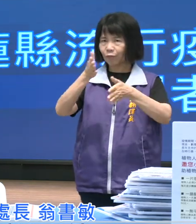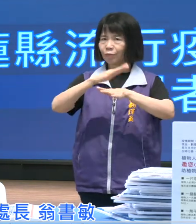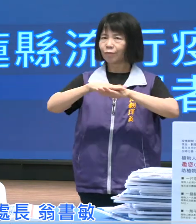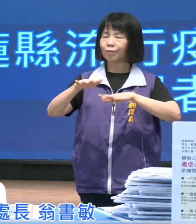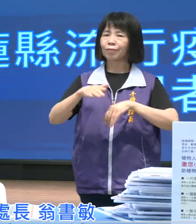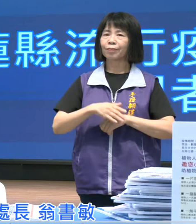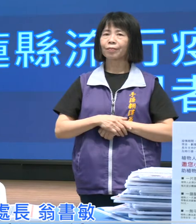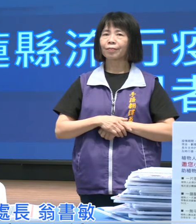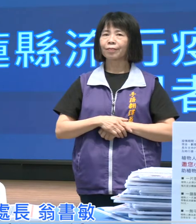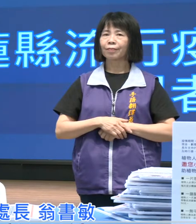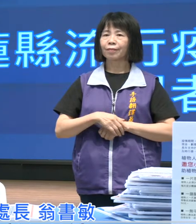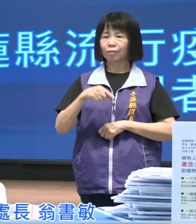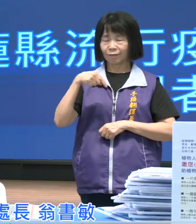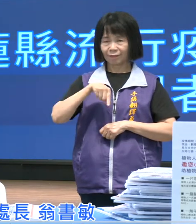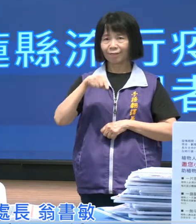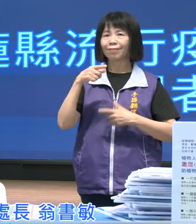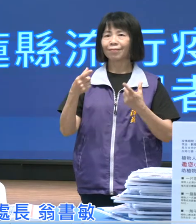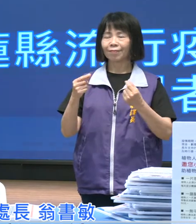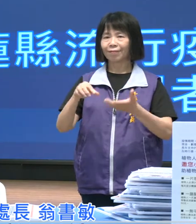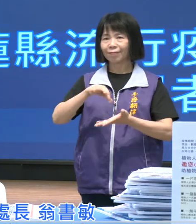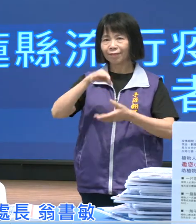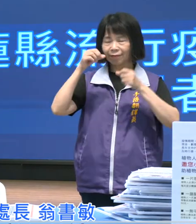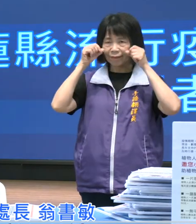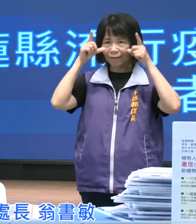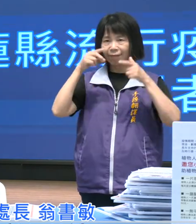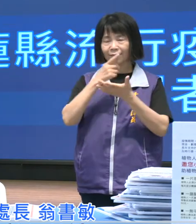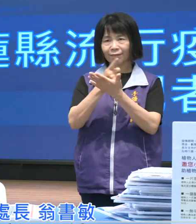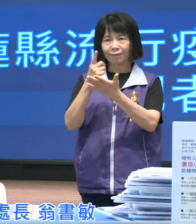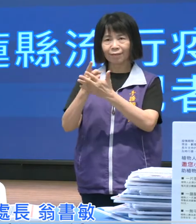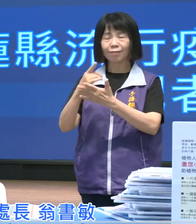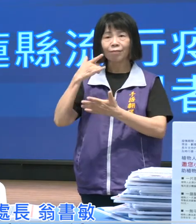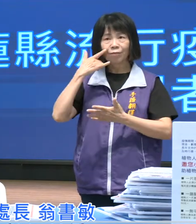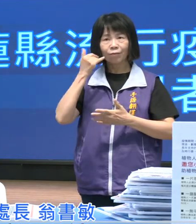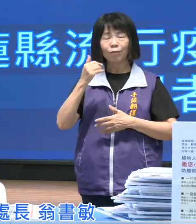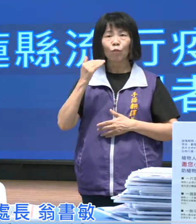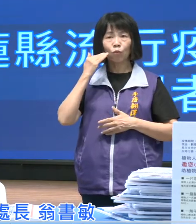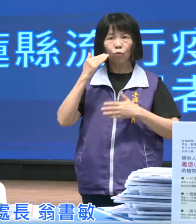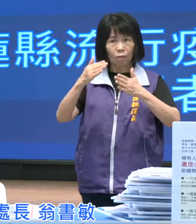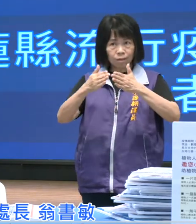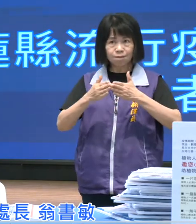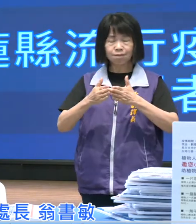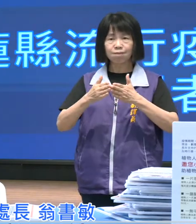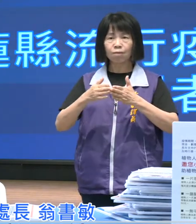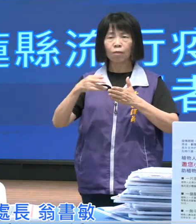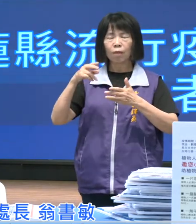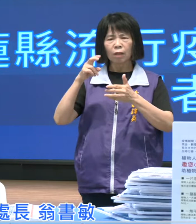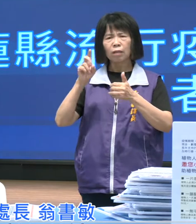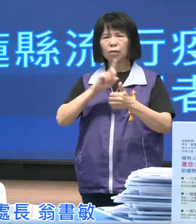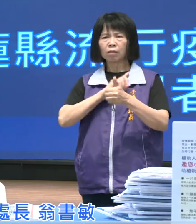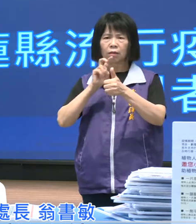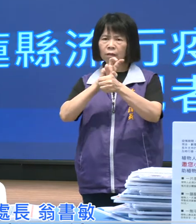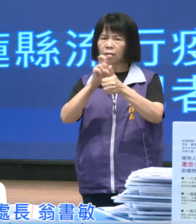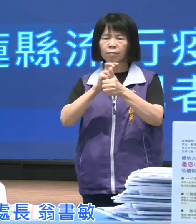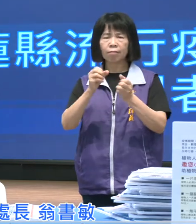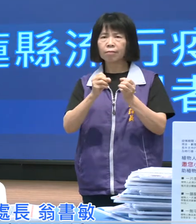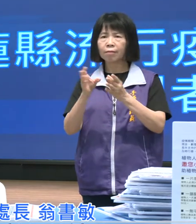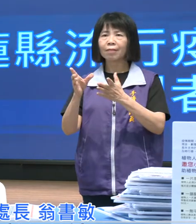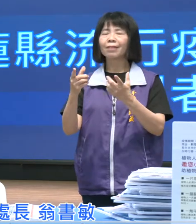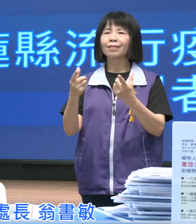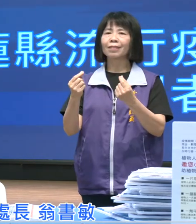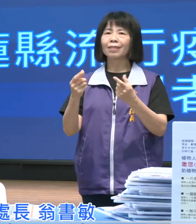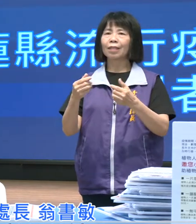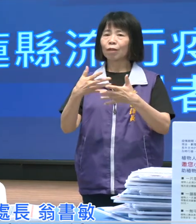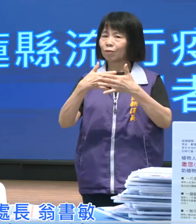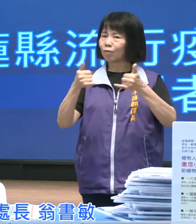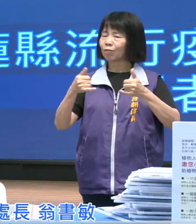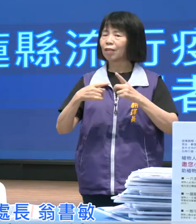措施。所以在这边也是提醒我们的家长，如果有必要的话或无法照顾的话，依然可以把孩